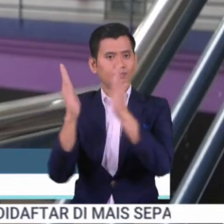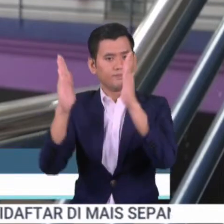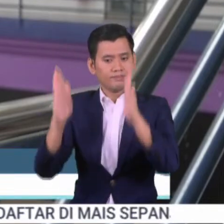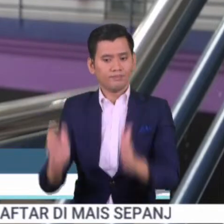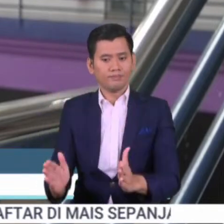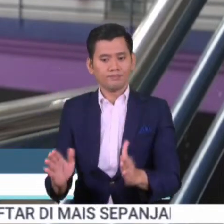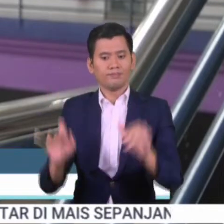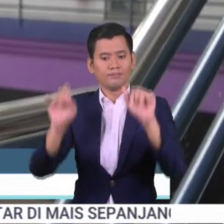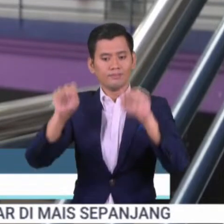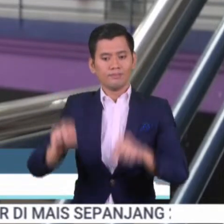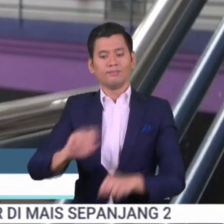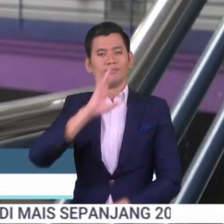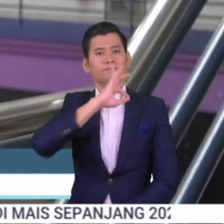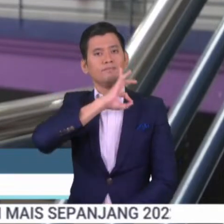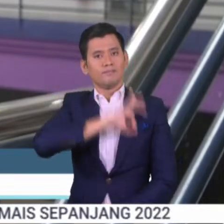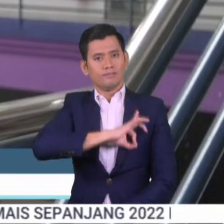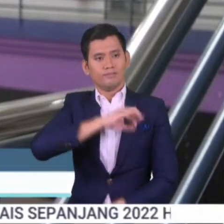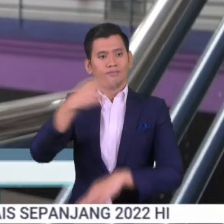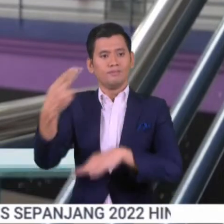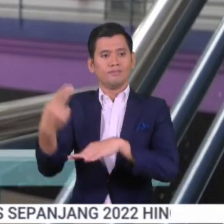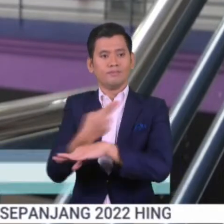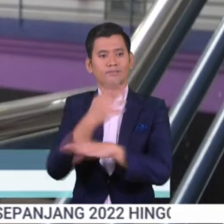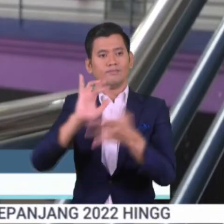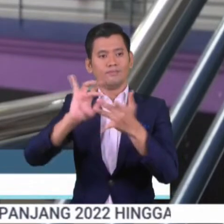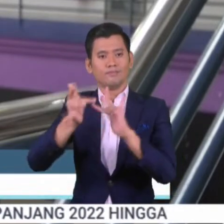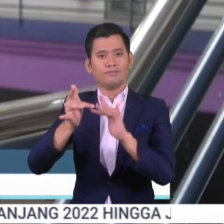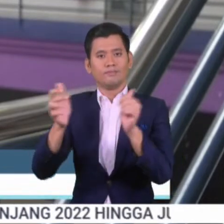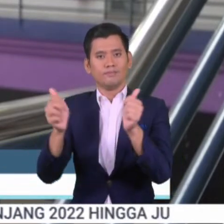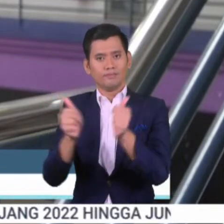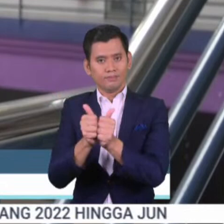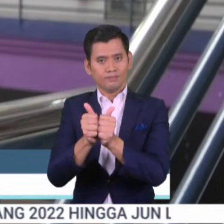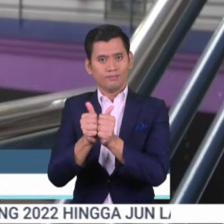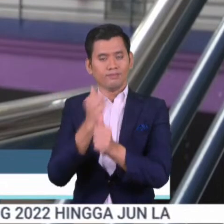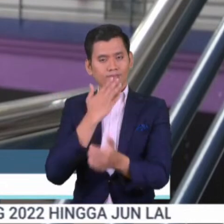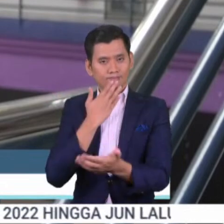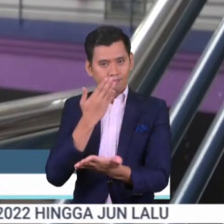boleh memanfaatkan penggunaan internet dengan lebih baik,